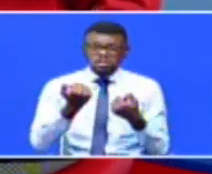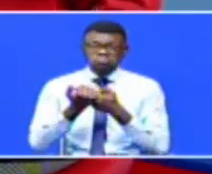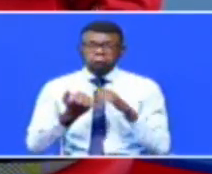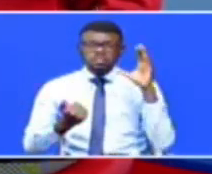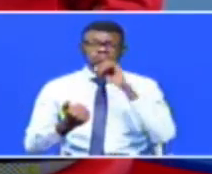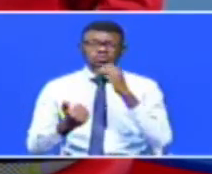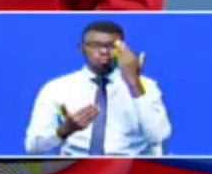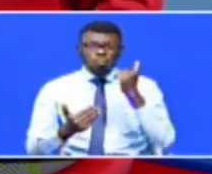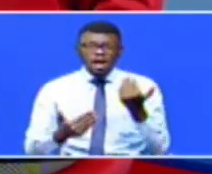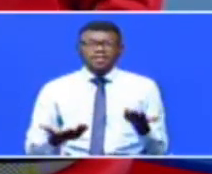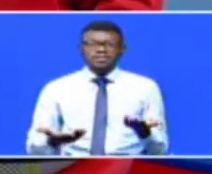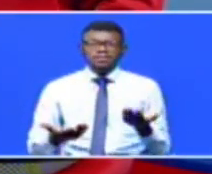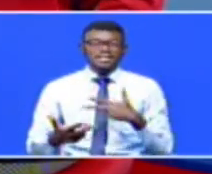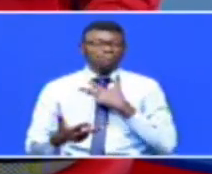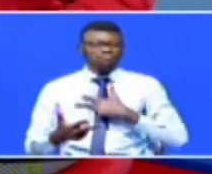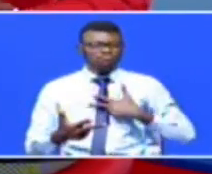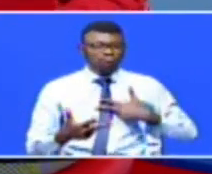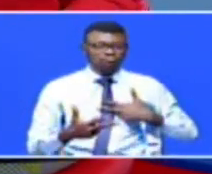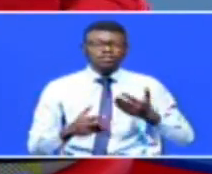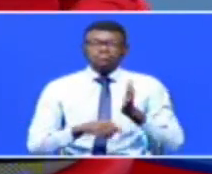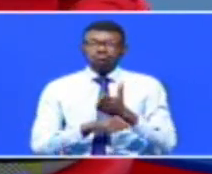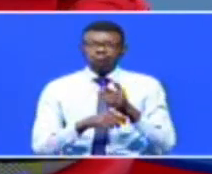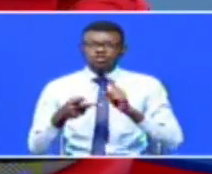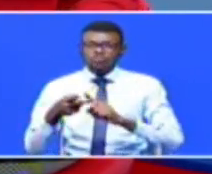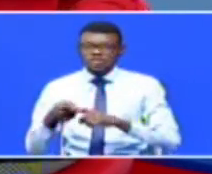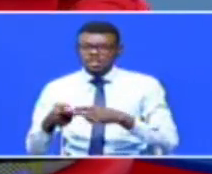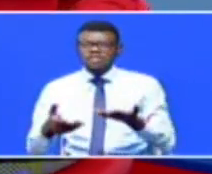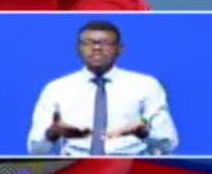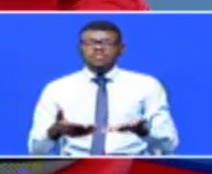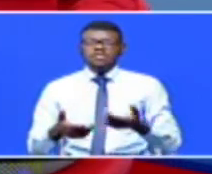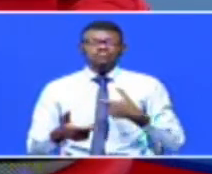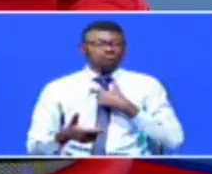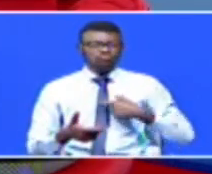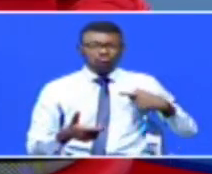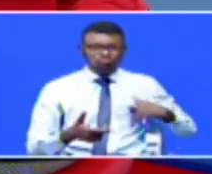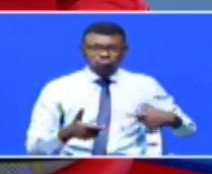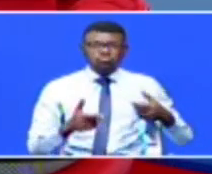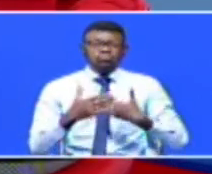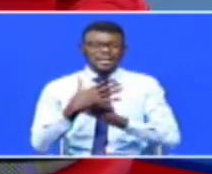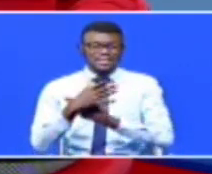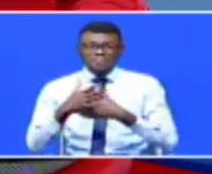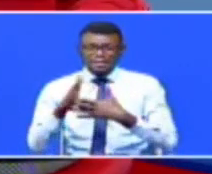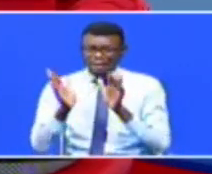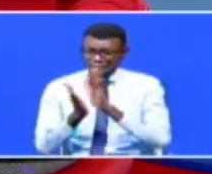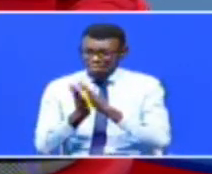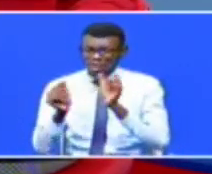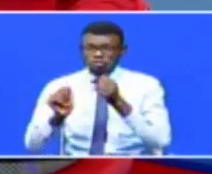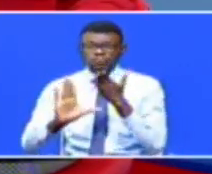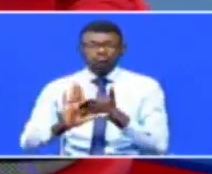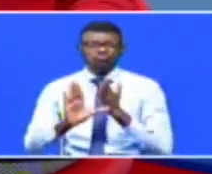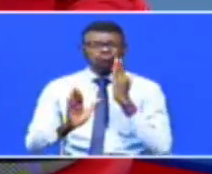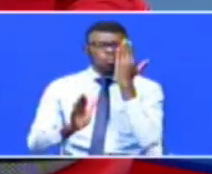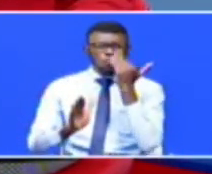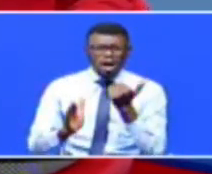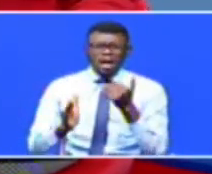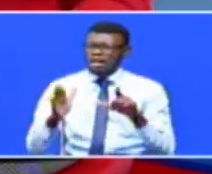kama ubalozi wa Denmark, ubalozi wa Uswidi na benki ya Ujerumani zitajiondoa kutokana na fununu za uvunjaji sheria katika